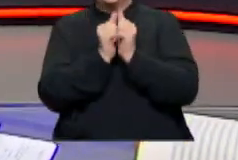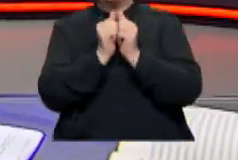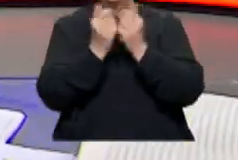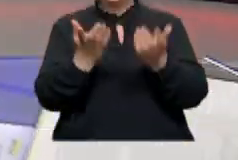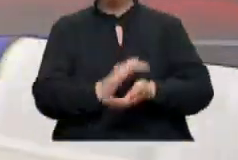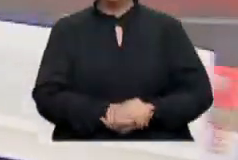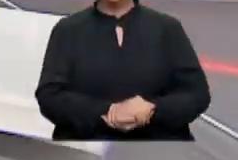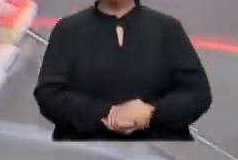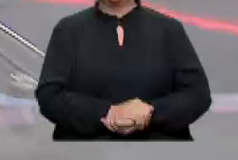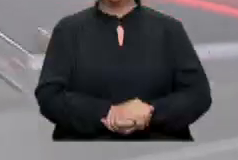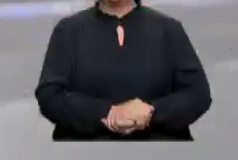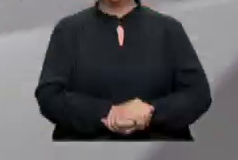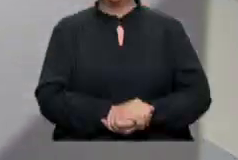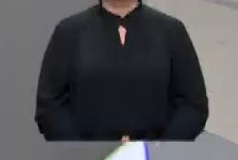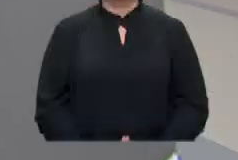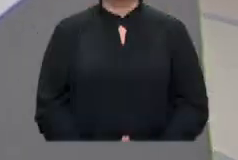birlikteyiz.